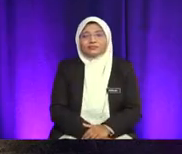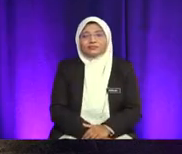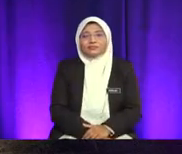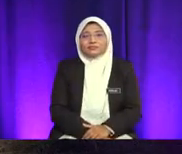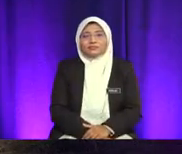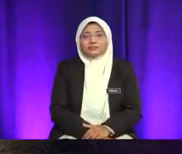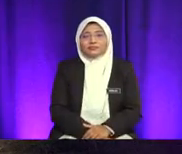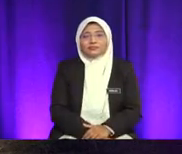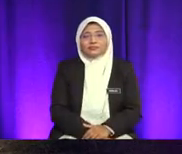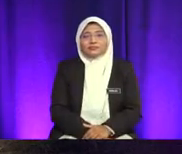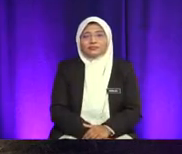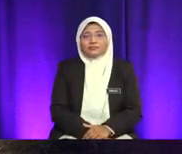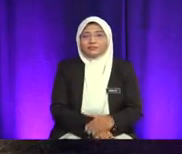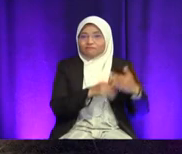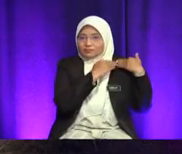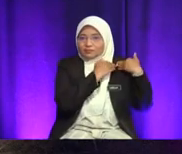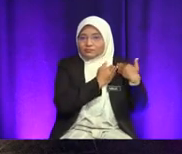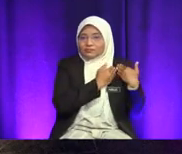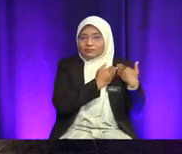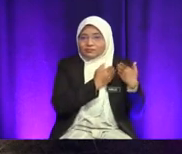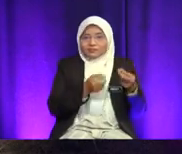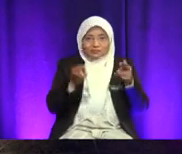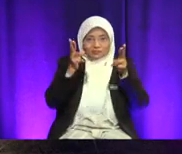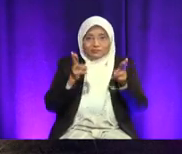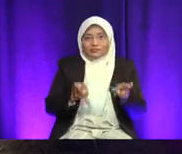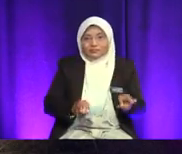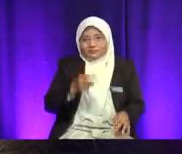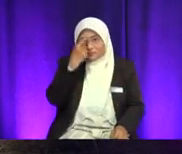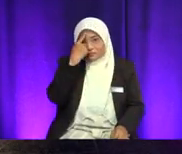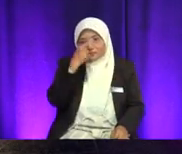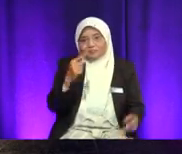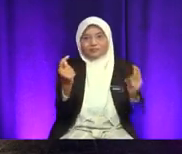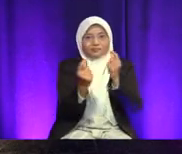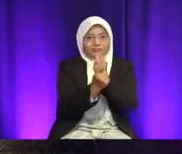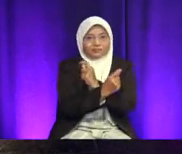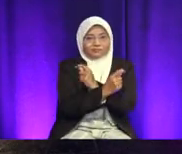Oke kita minta Haris yang Coba jawab